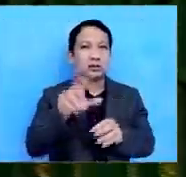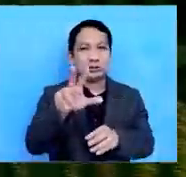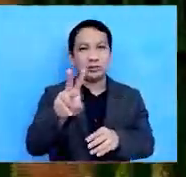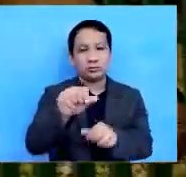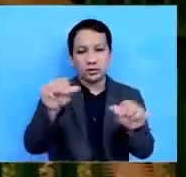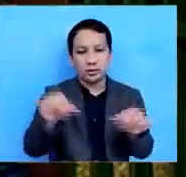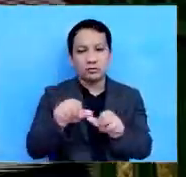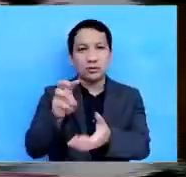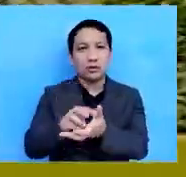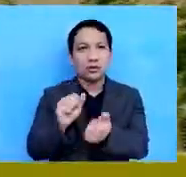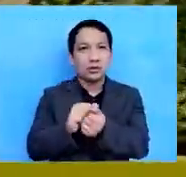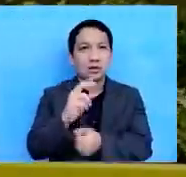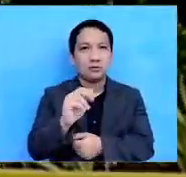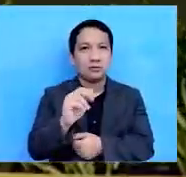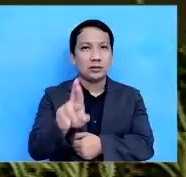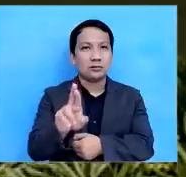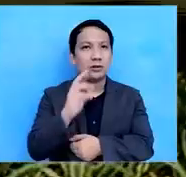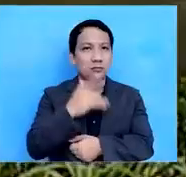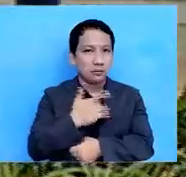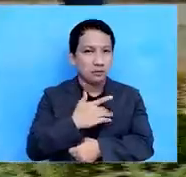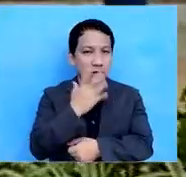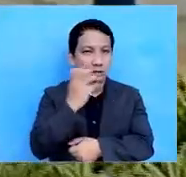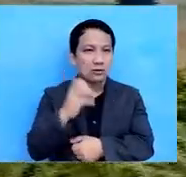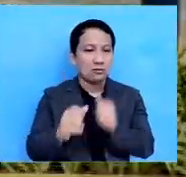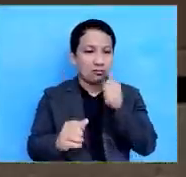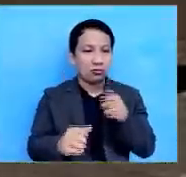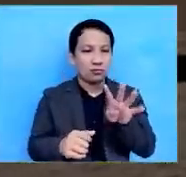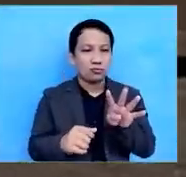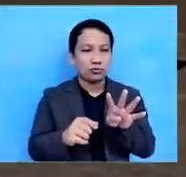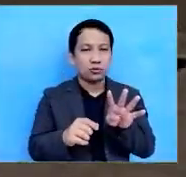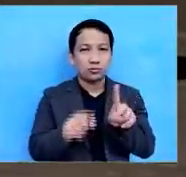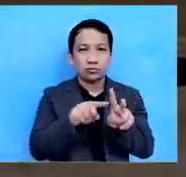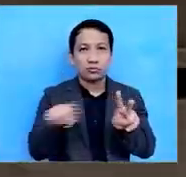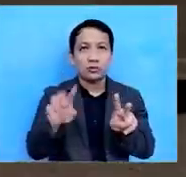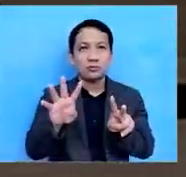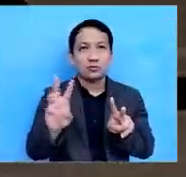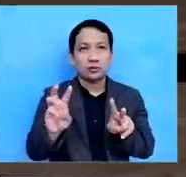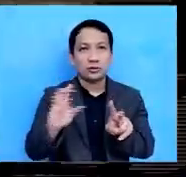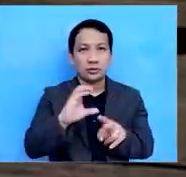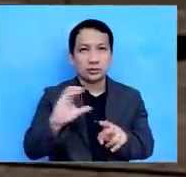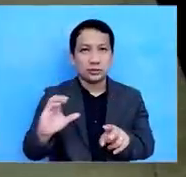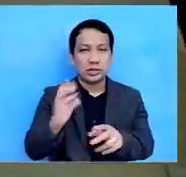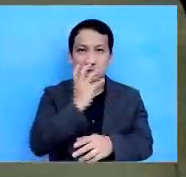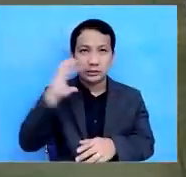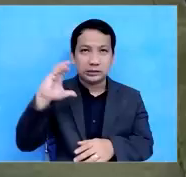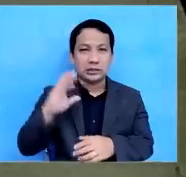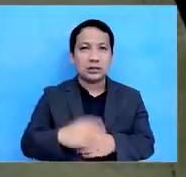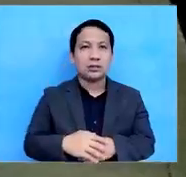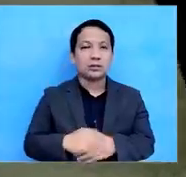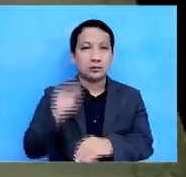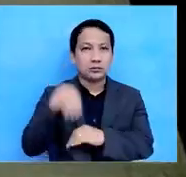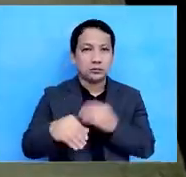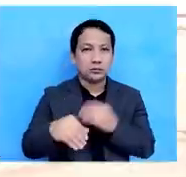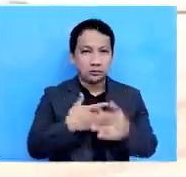mga lugar kabilang ang NCR ang posibleng makaranas bukas ng 42 hanggang 46 degrees Celsius na heat index o yung init na